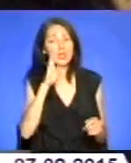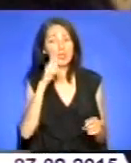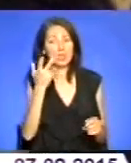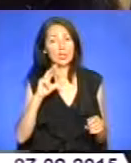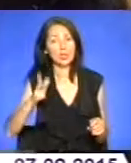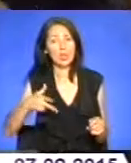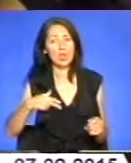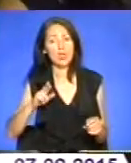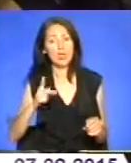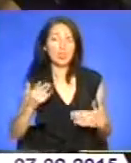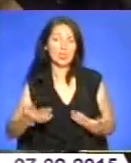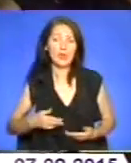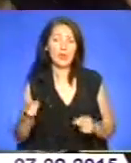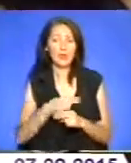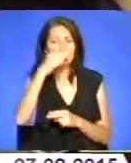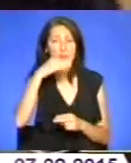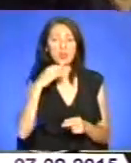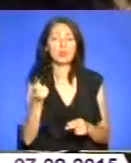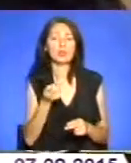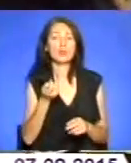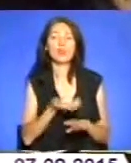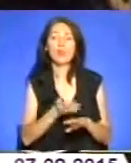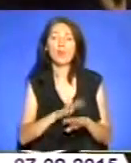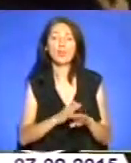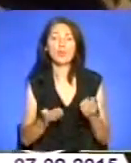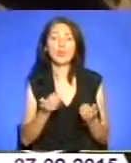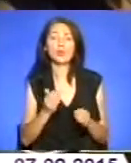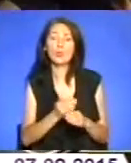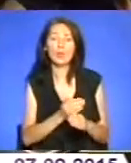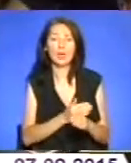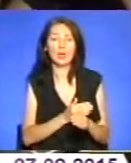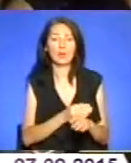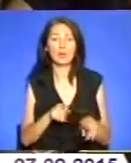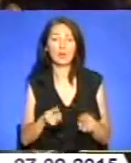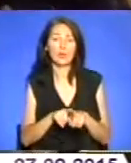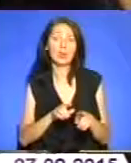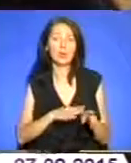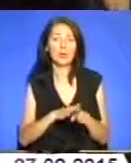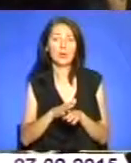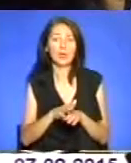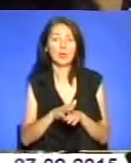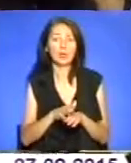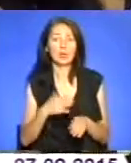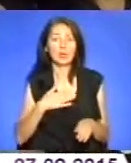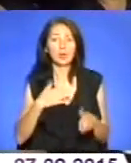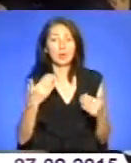татом? Ну, так, трошки важко, але якось помаленьку, так справляємося. Так,